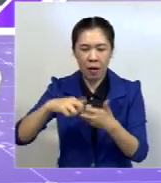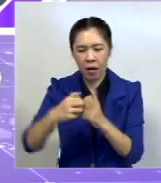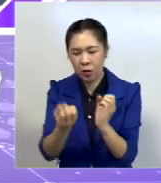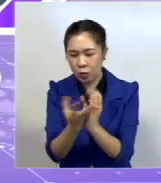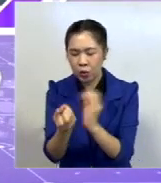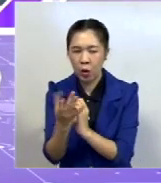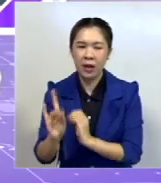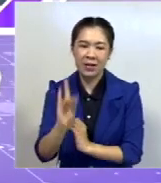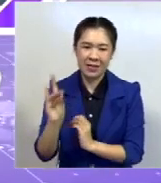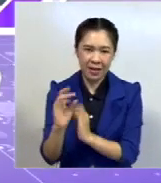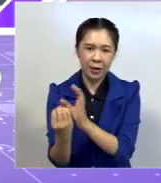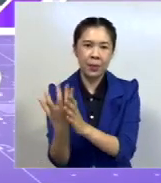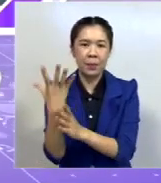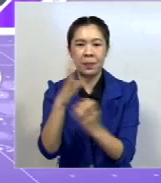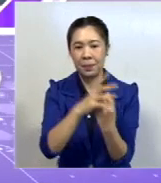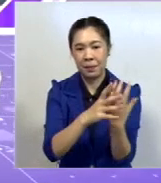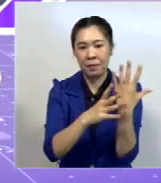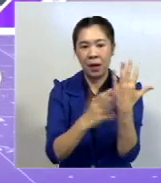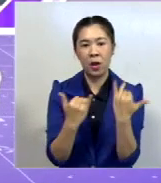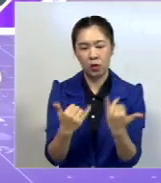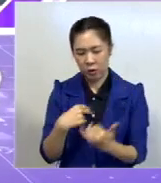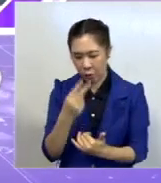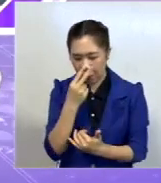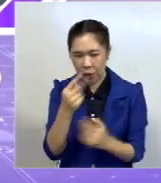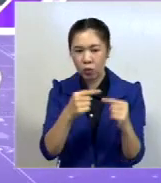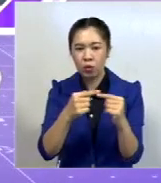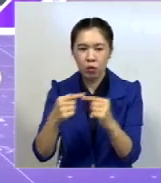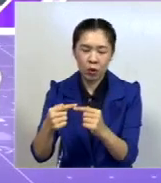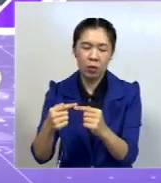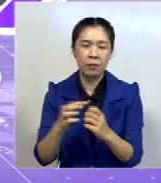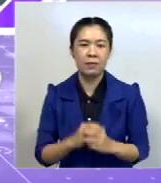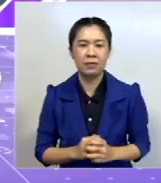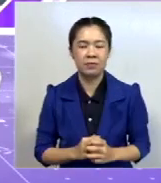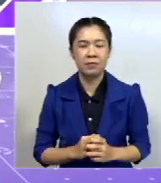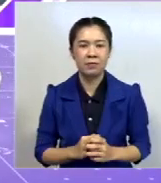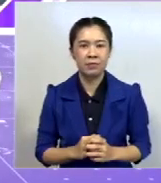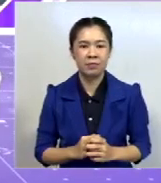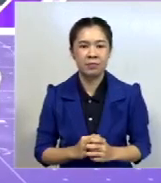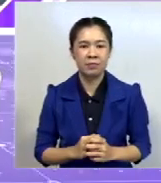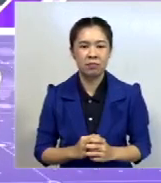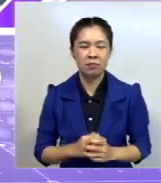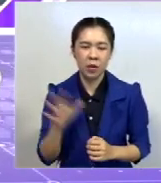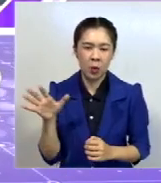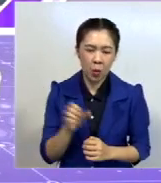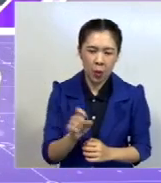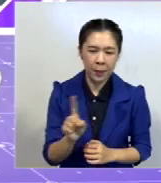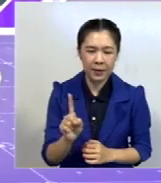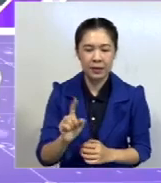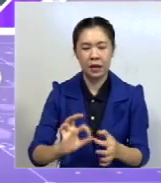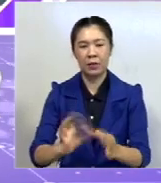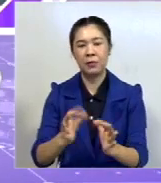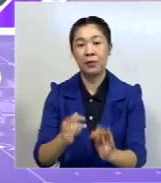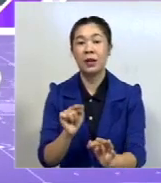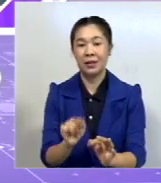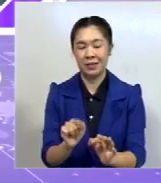ตว์เนี่ยหลังจากนี้จะต้องเข้าพิสูจน์ทราบต่อนะครับว่าเป็นไปมายังไงรวมถึงกรณีที่ไปที่มาของไฟด้วยเหมือนกันวันนี้ก็บ